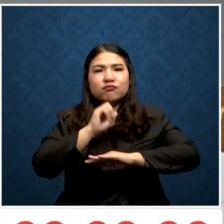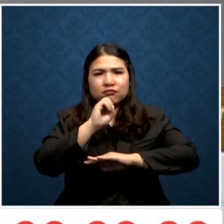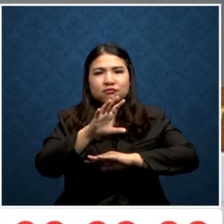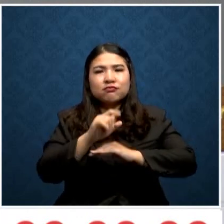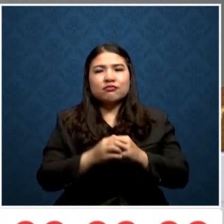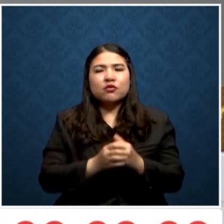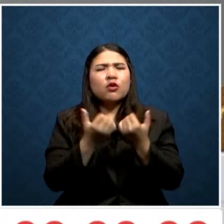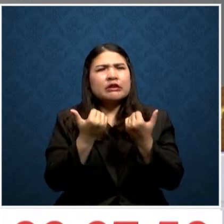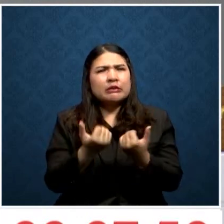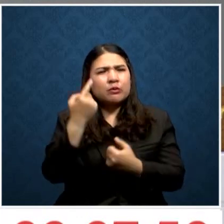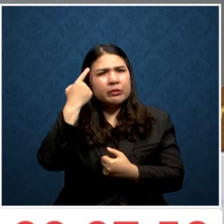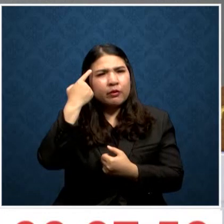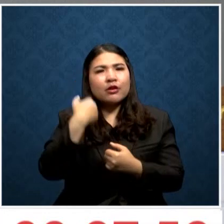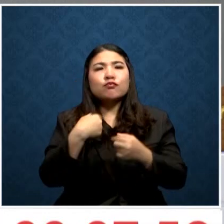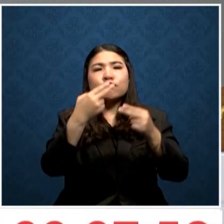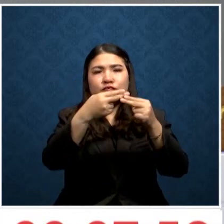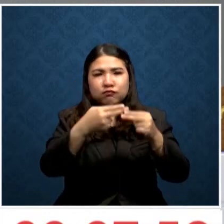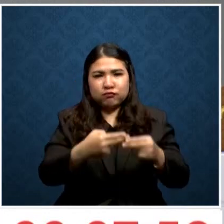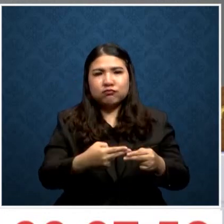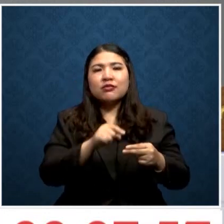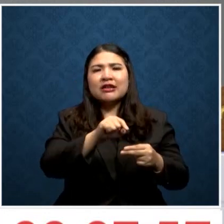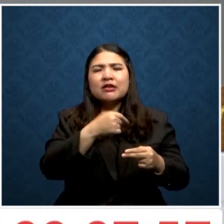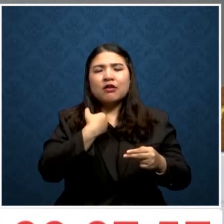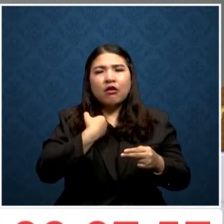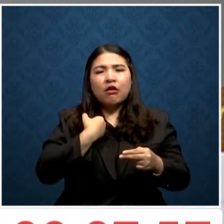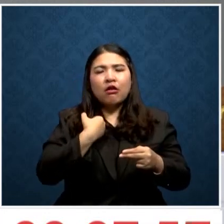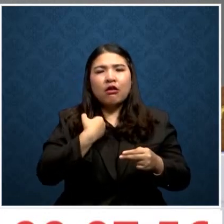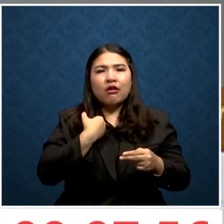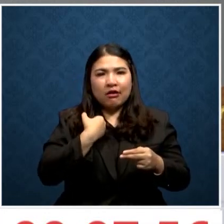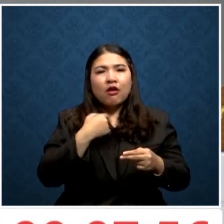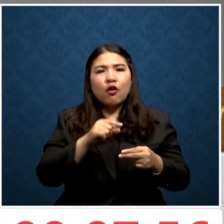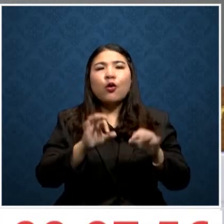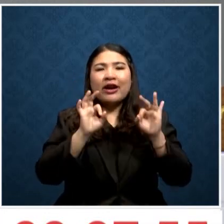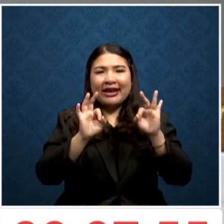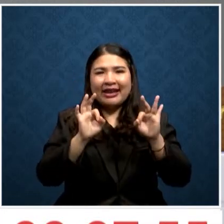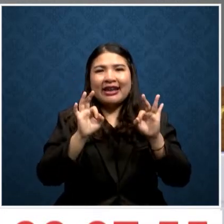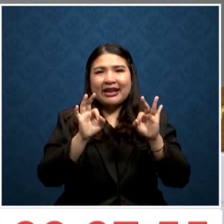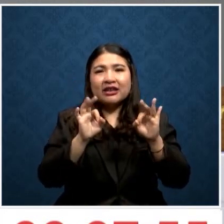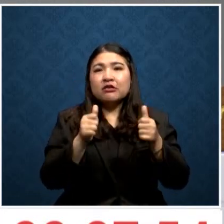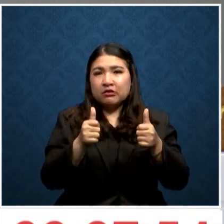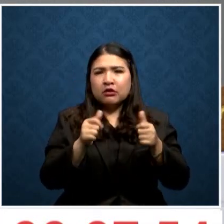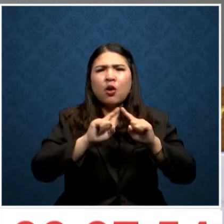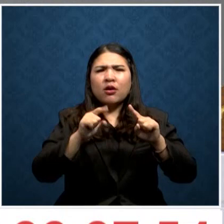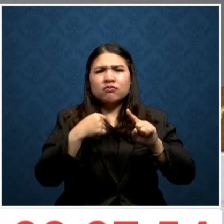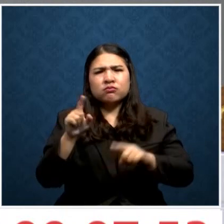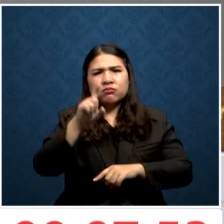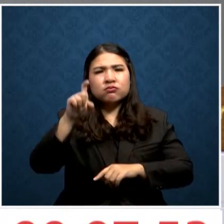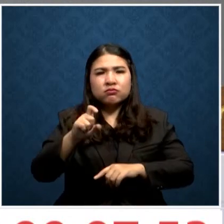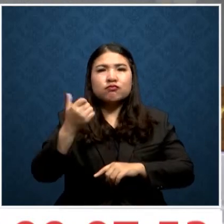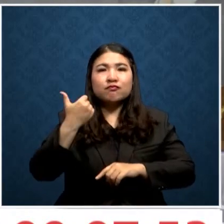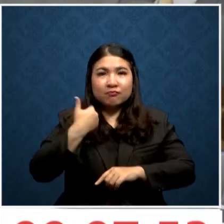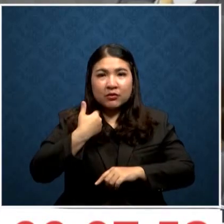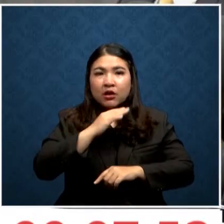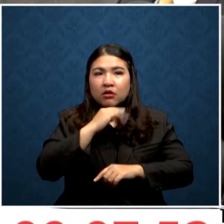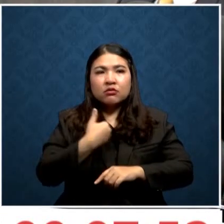ว่ารายชื่อเนี่ยครับแน่นอนว่าเราก็เป็นรายชื่อที่เหมาะสมนะครับแต่ว่ามันก็จะมีข้อสงสัยนะครับที่ทั้ง